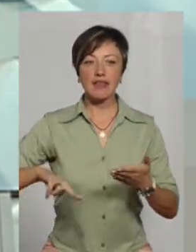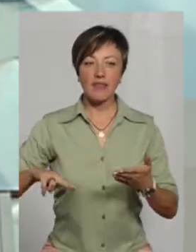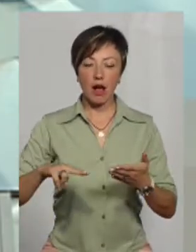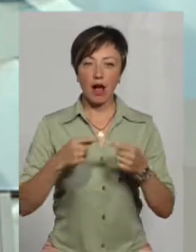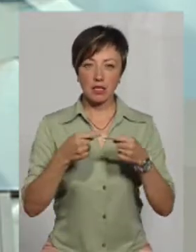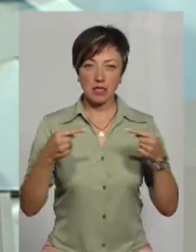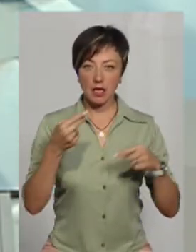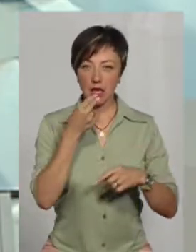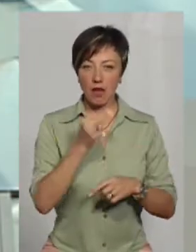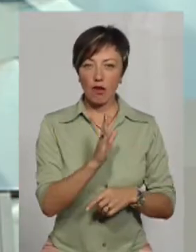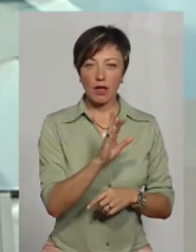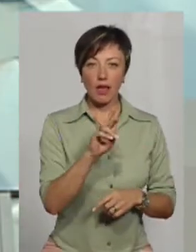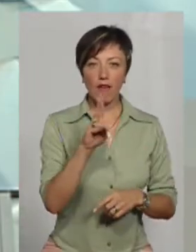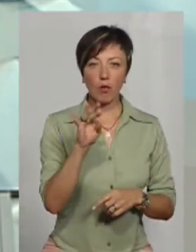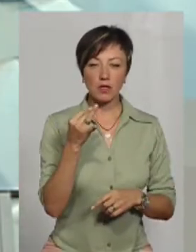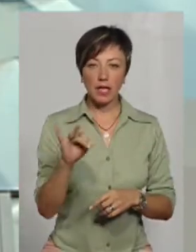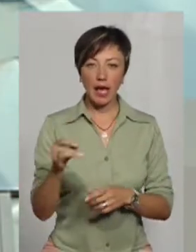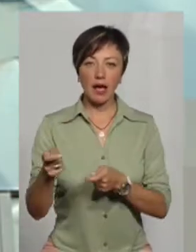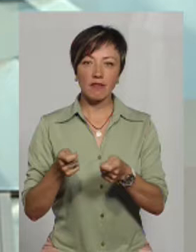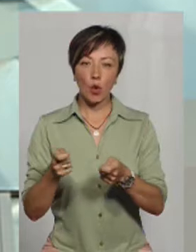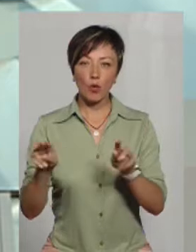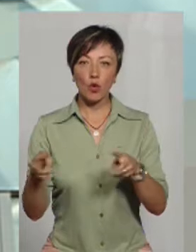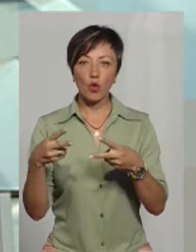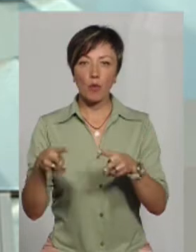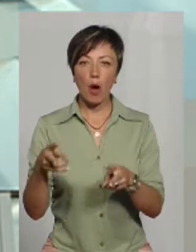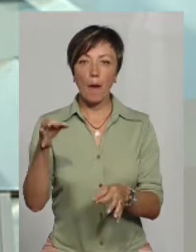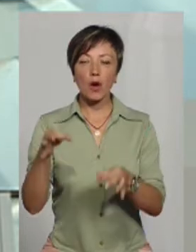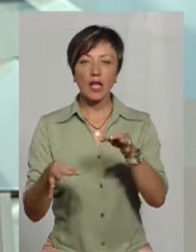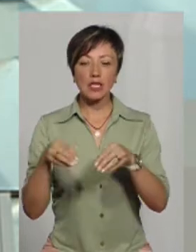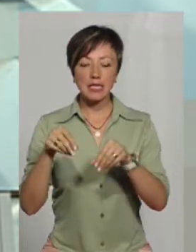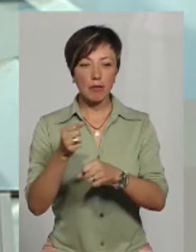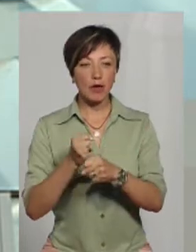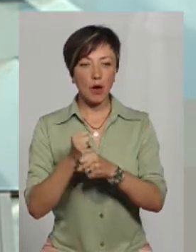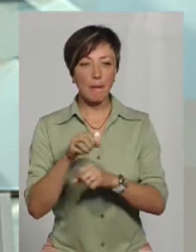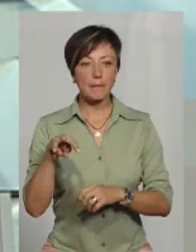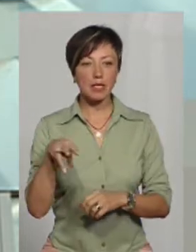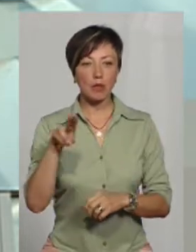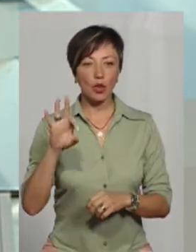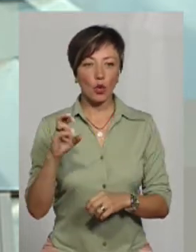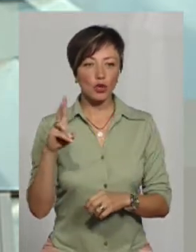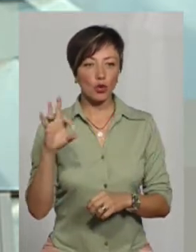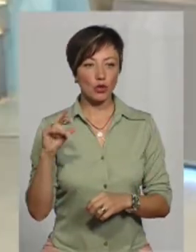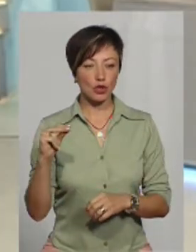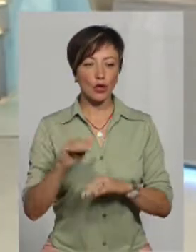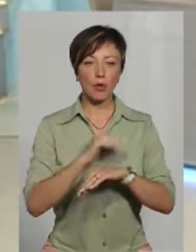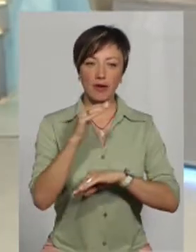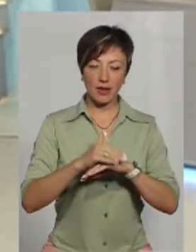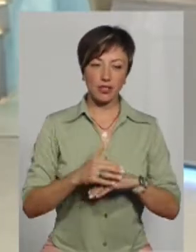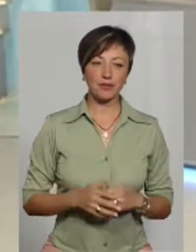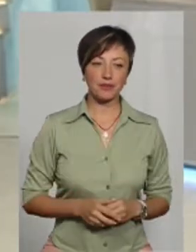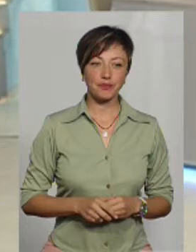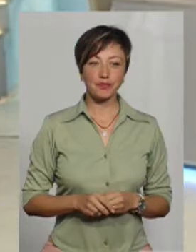Володимиром Яворським і керівником клубу органічного землеробства Максимом Доскочем. Добрий вечір. Добрий